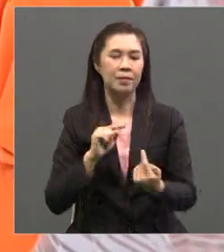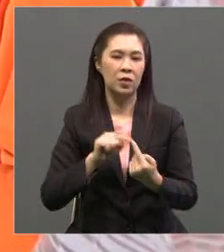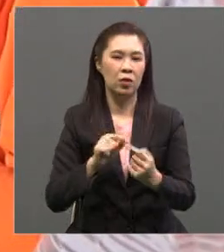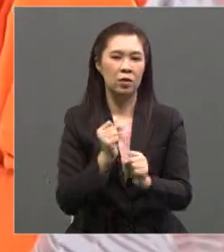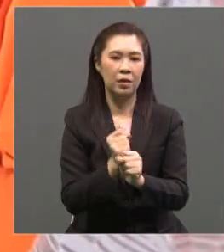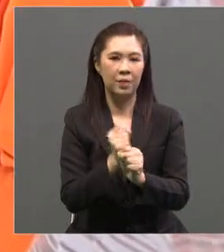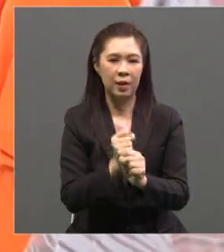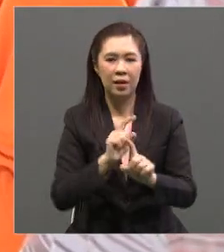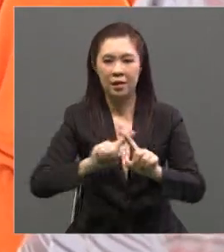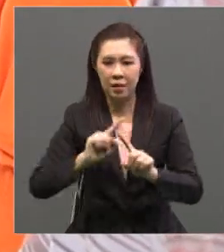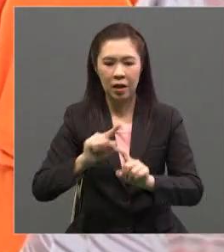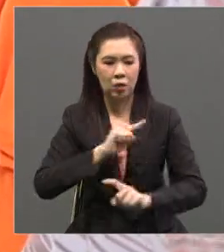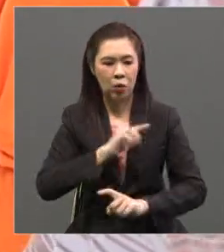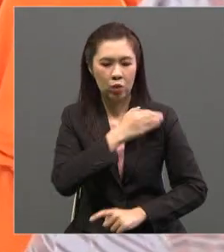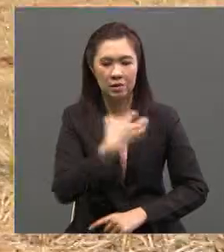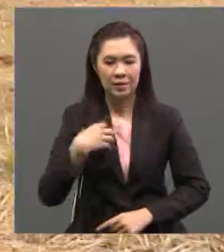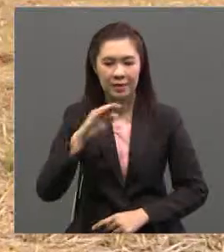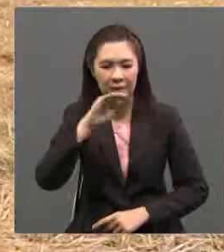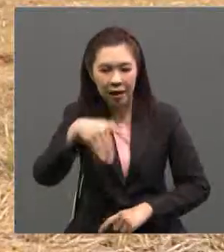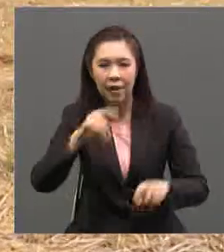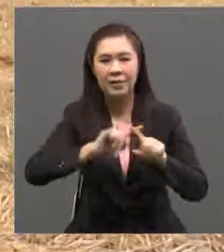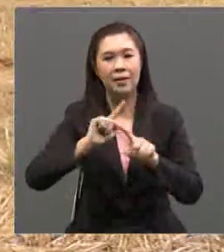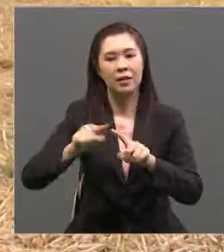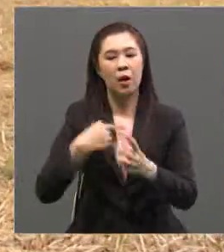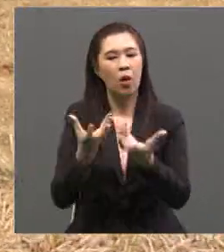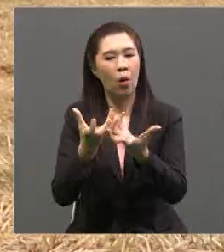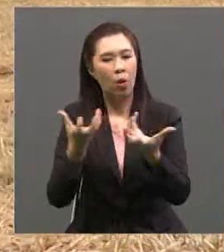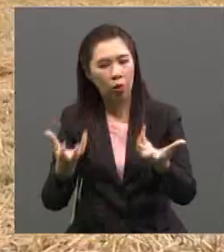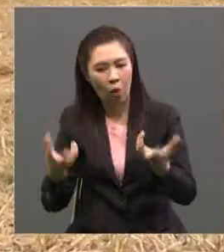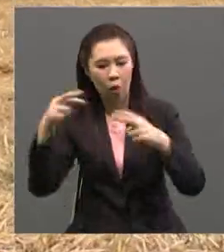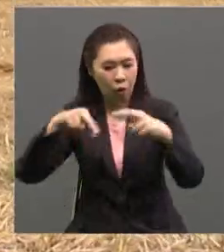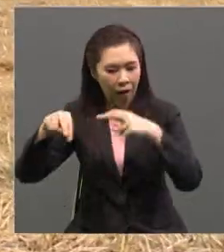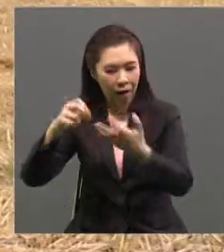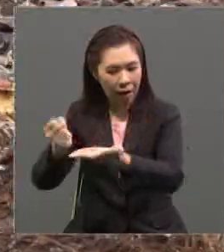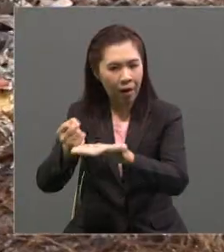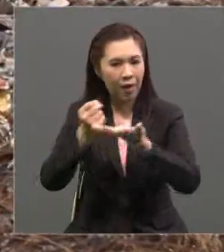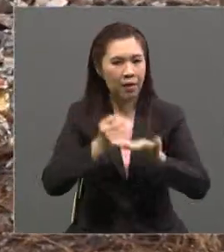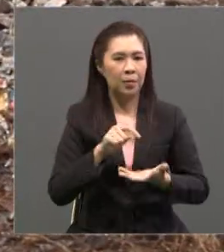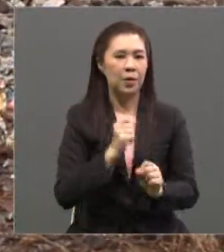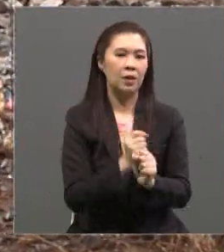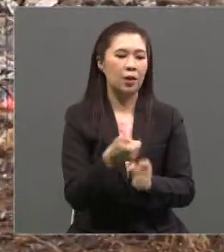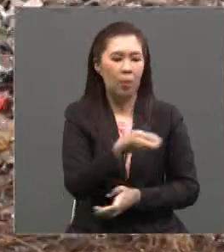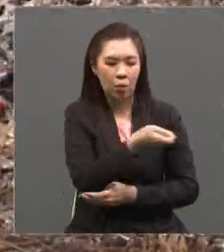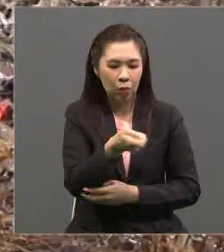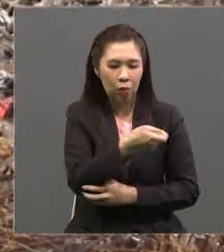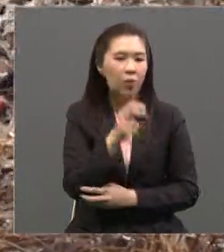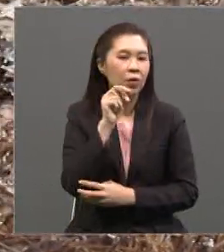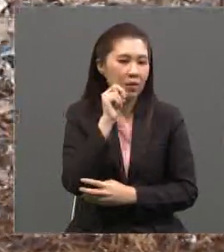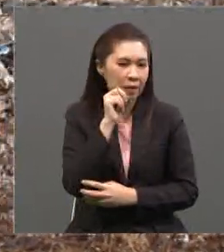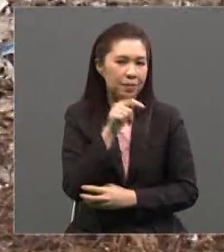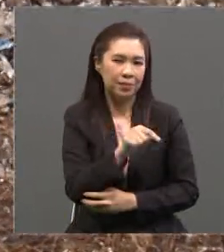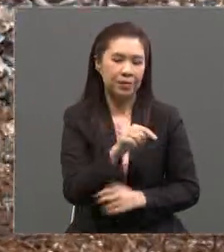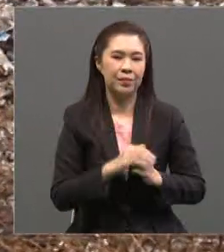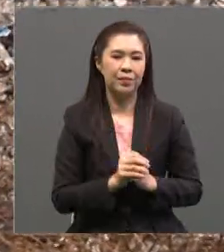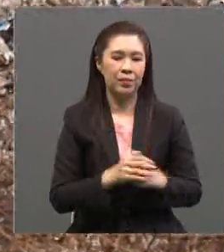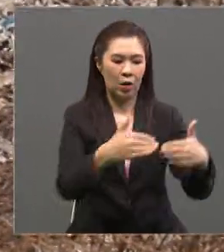งานข้างเคียงทั้งหลายเทศบาลด้วยเนี่ยช่วยกันจัดหาเครื่องไม้เครื่องมือเพื่อจะเปิดทางเข้าไปดับไฟซึ่งบ่อขยะมี